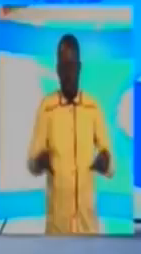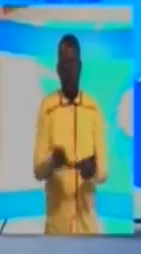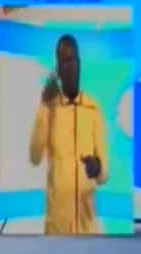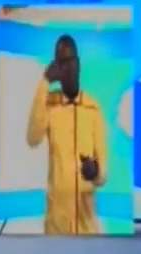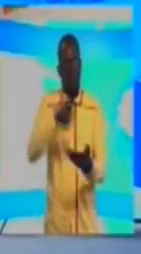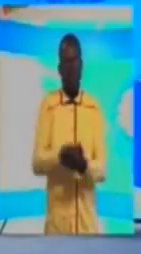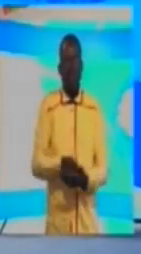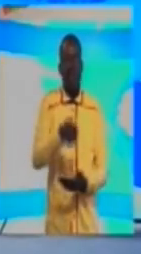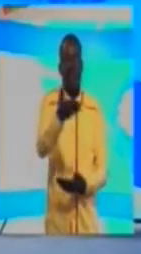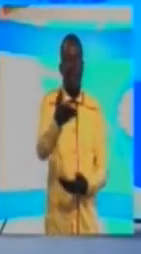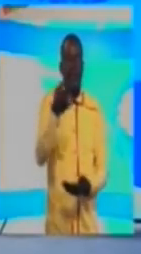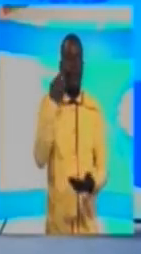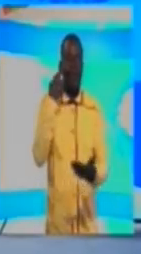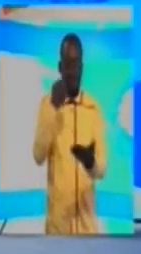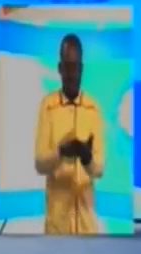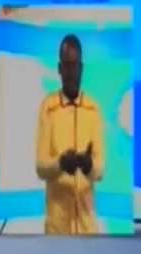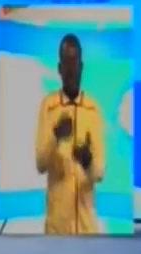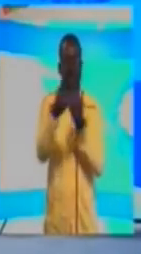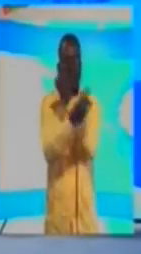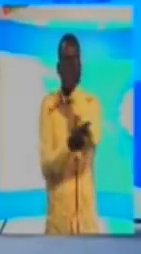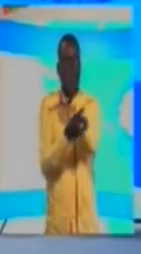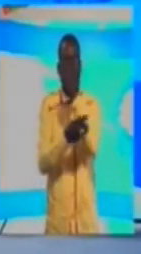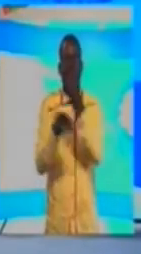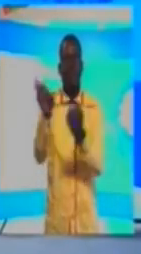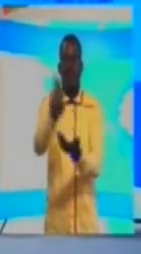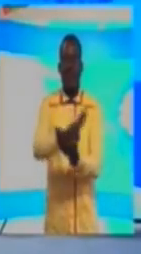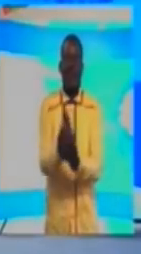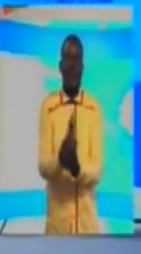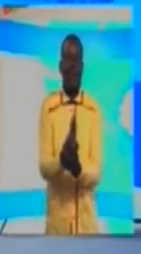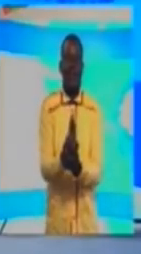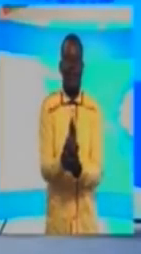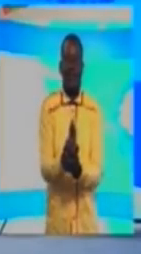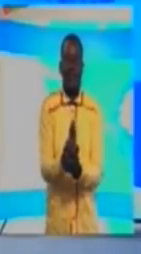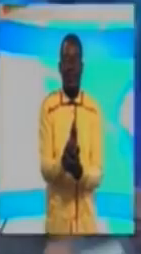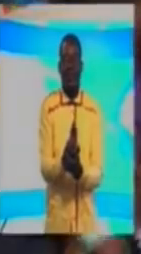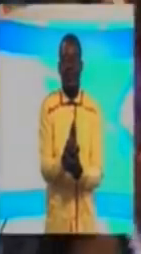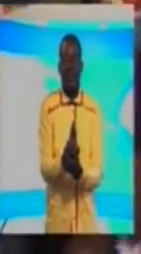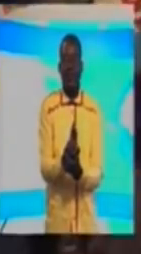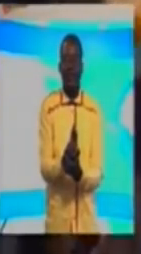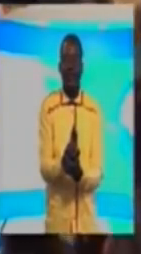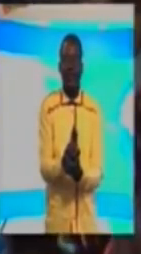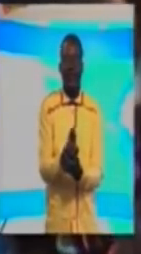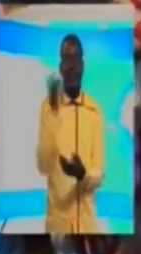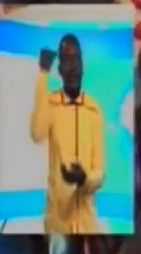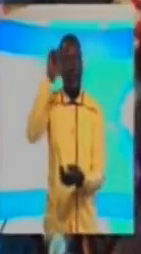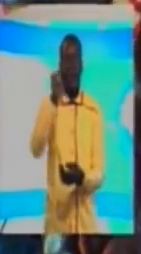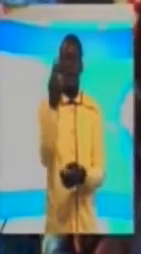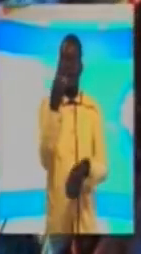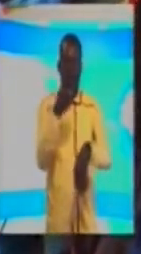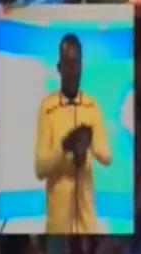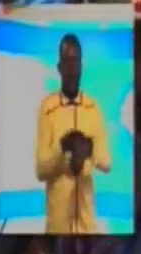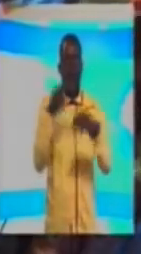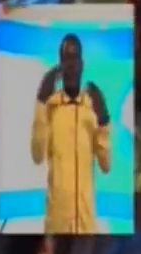achats. Constat Adi Dougou dans ce reportage de Lassina Ouattara et Karima Ouedraogo. Il est 14h au marché